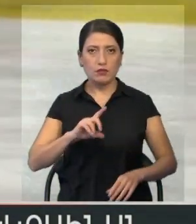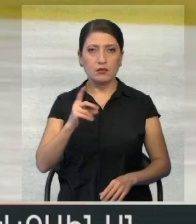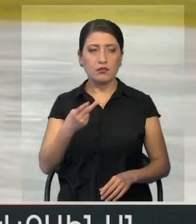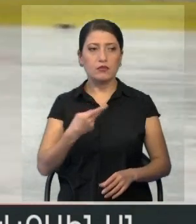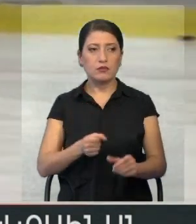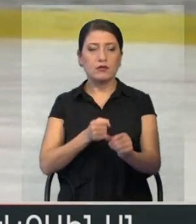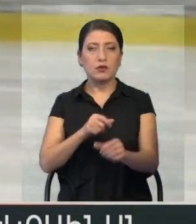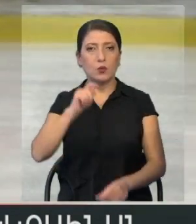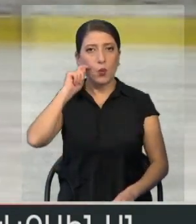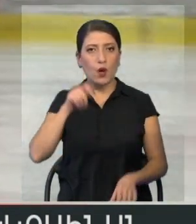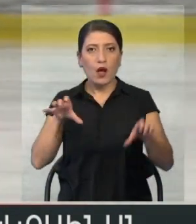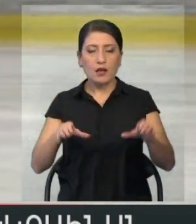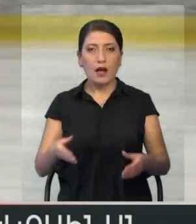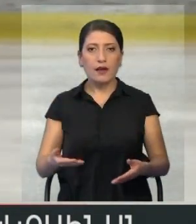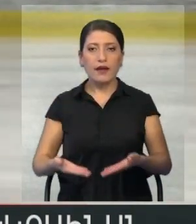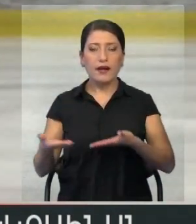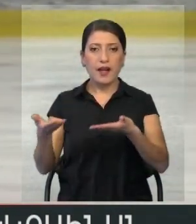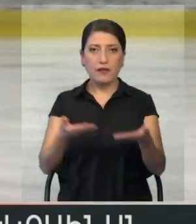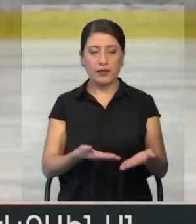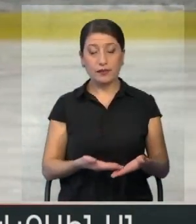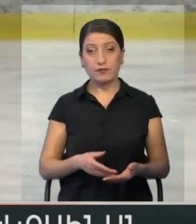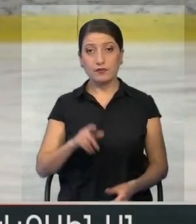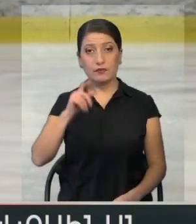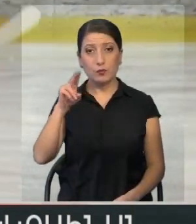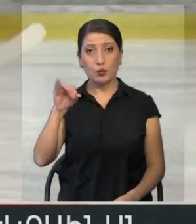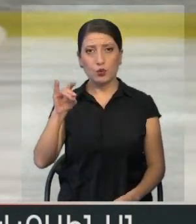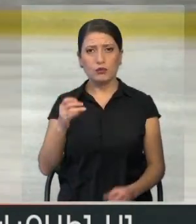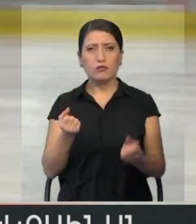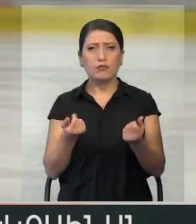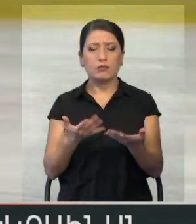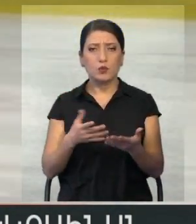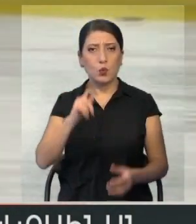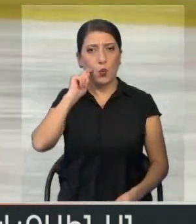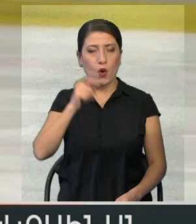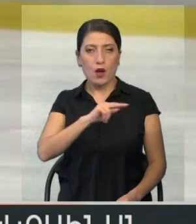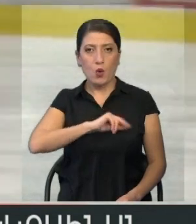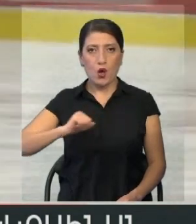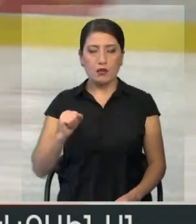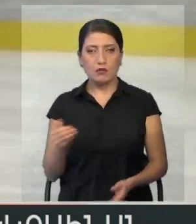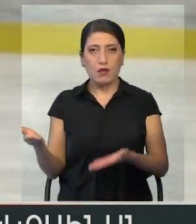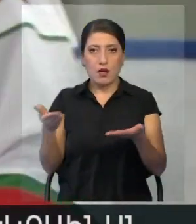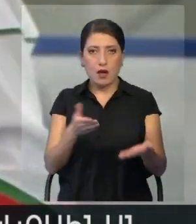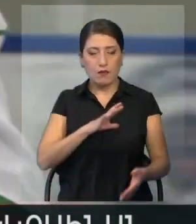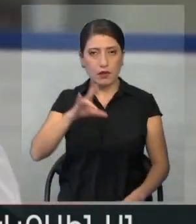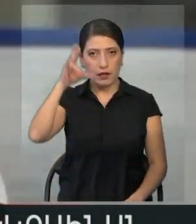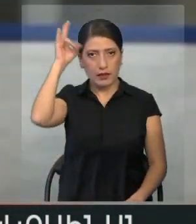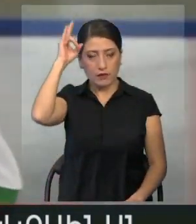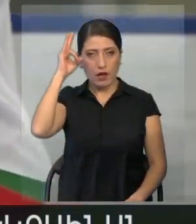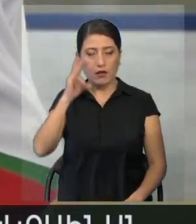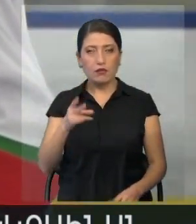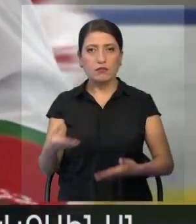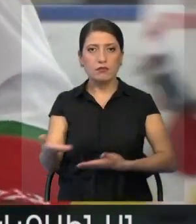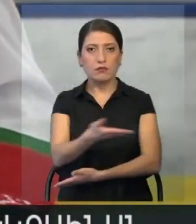մենամարտելու Զելենսկի հրավերին։ Վլադիմիր Պուտինը բազմիցս ուկրաինացի գործընկերոջը հրավիրել է դիվանագիտական